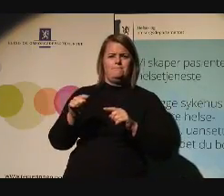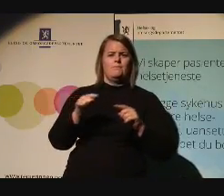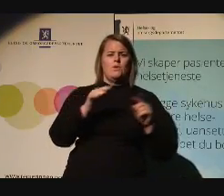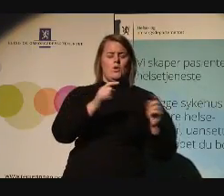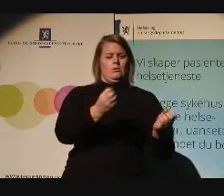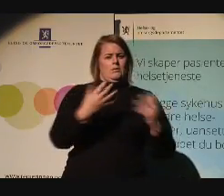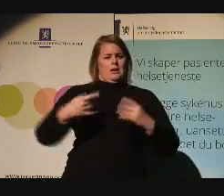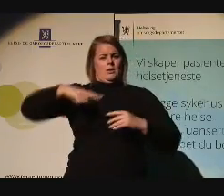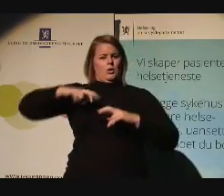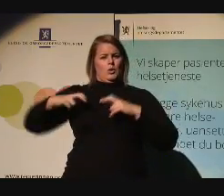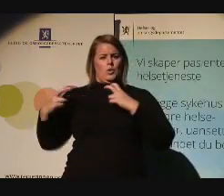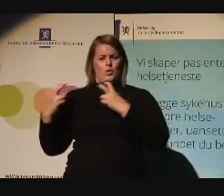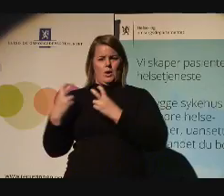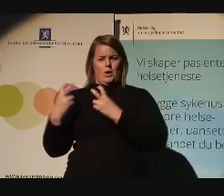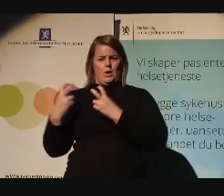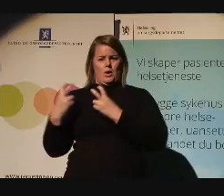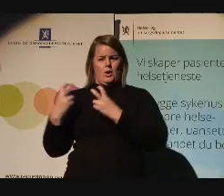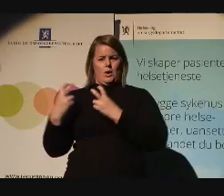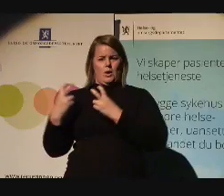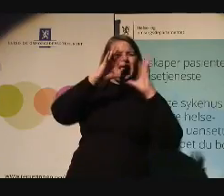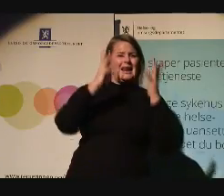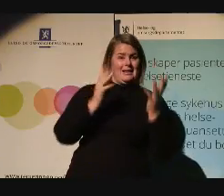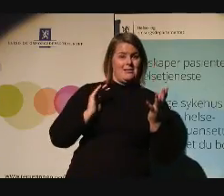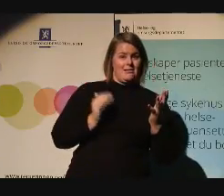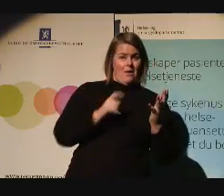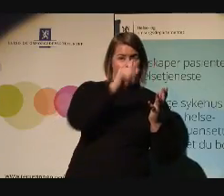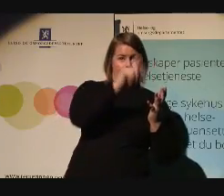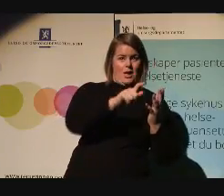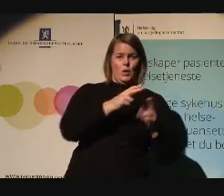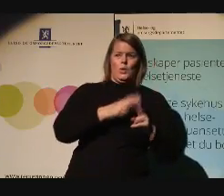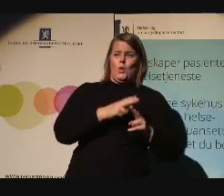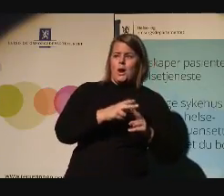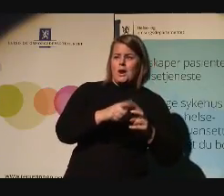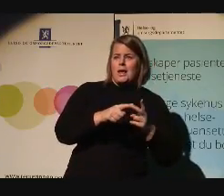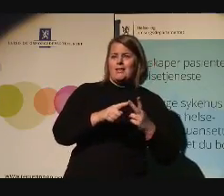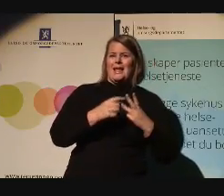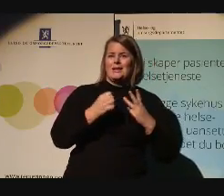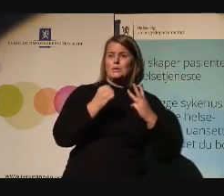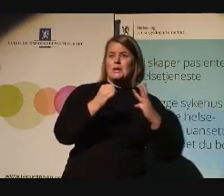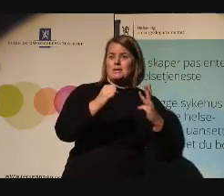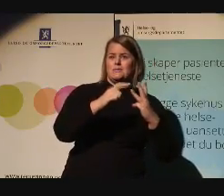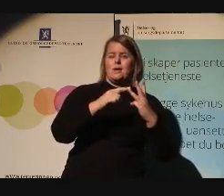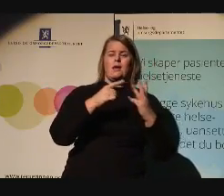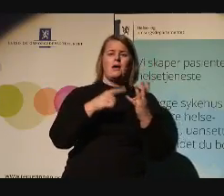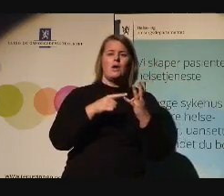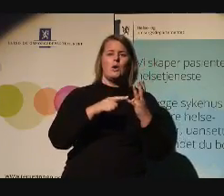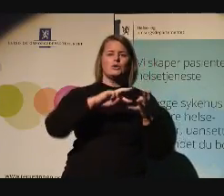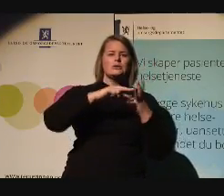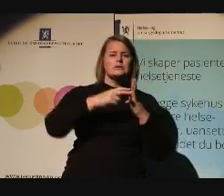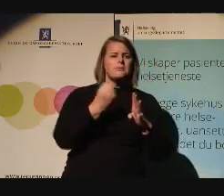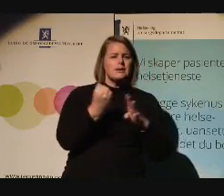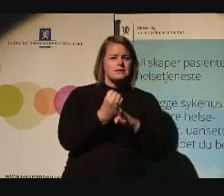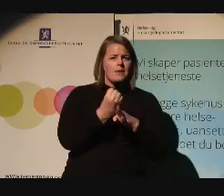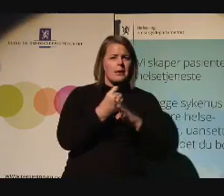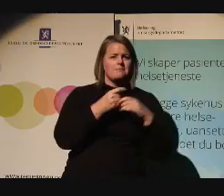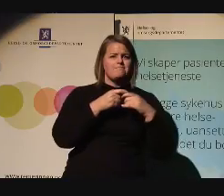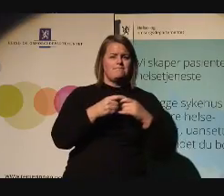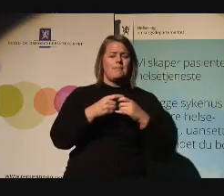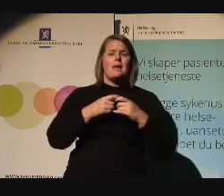med helhetstenkning, utholdenhet, entusiasme og systematisk arbeid med